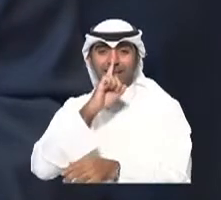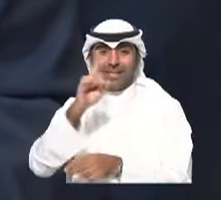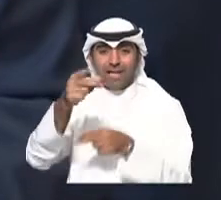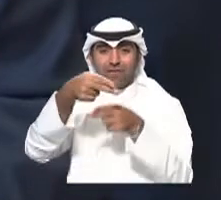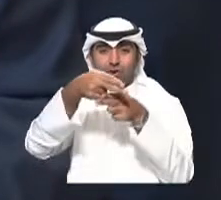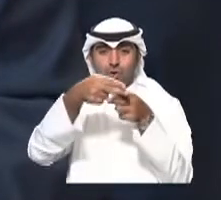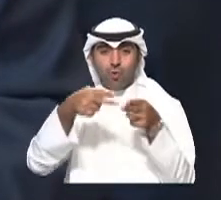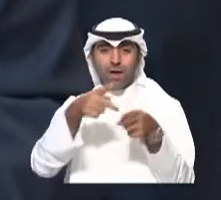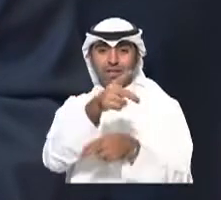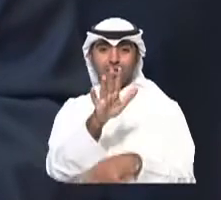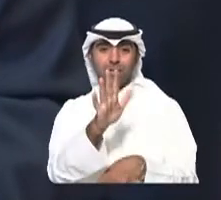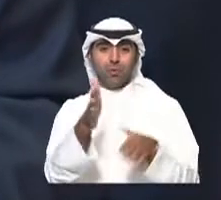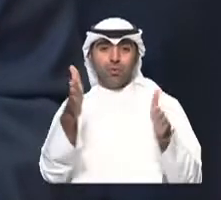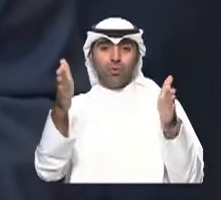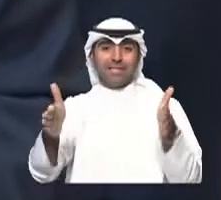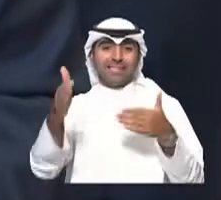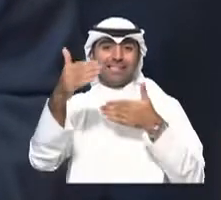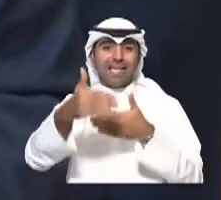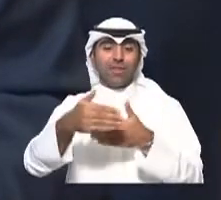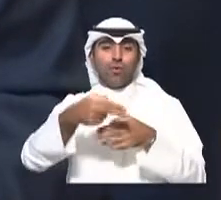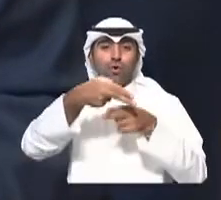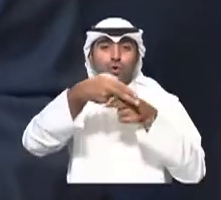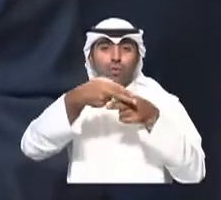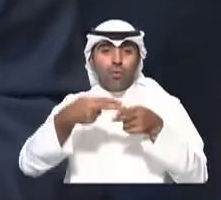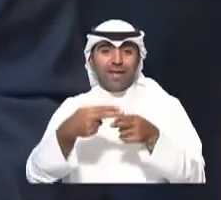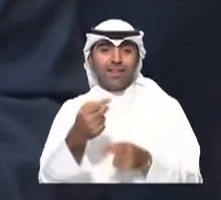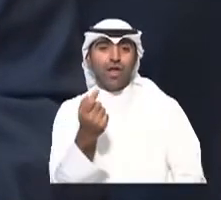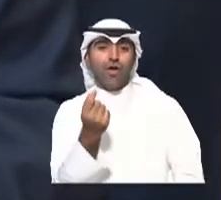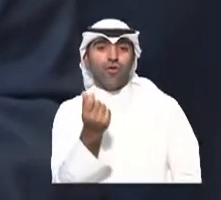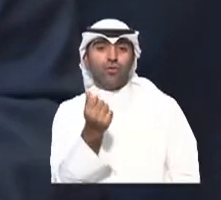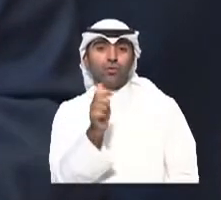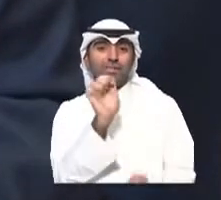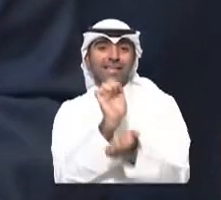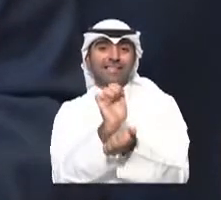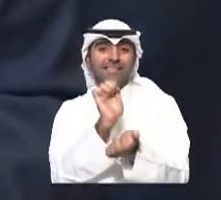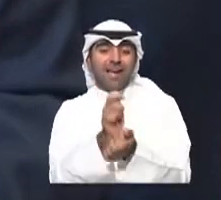الأخ الدكتور الشيخ أحمد ناصر الصباح